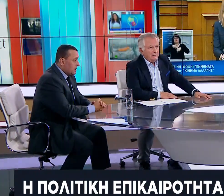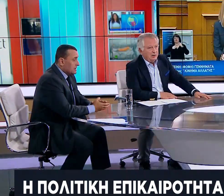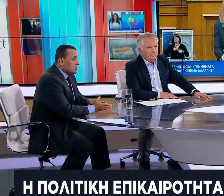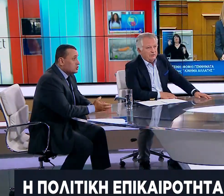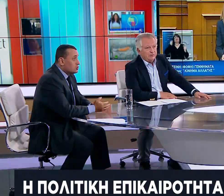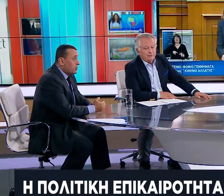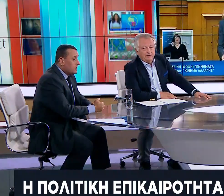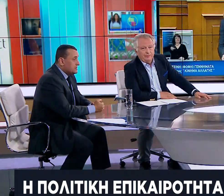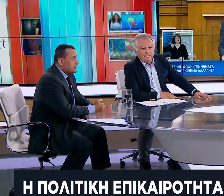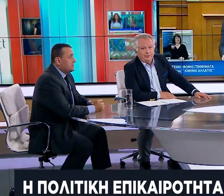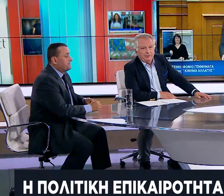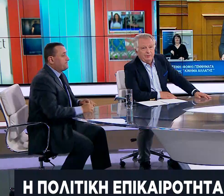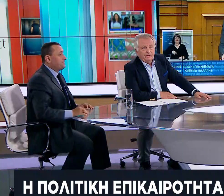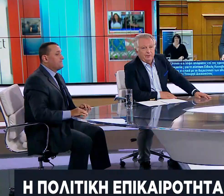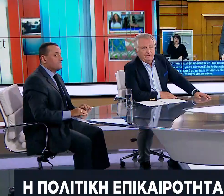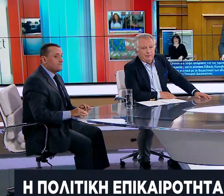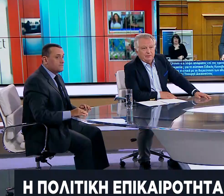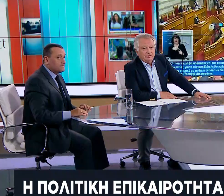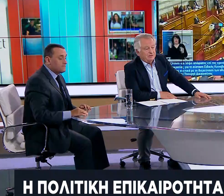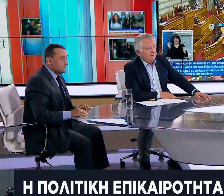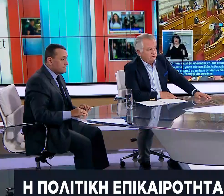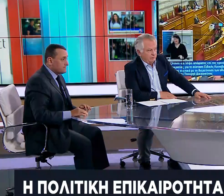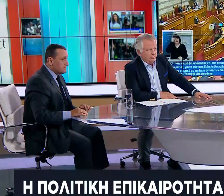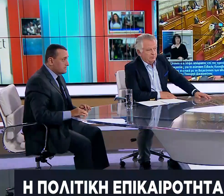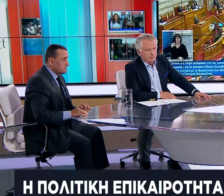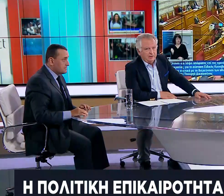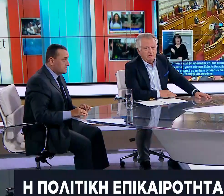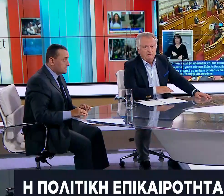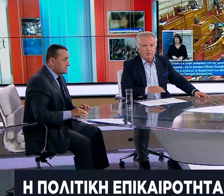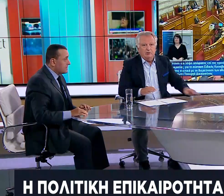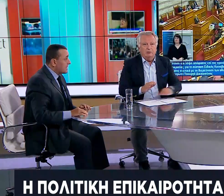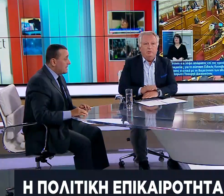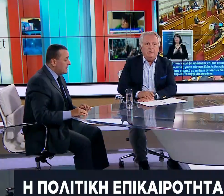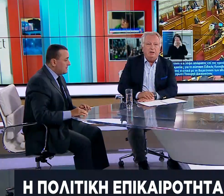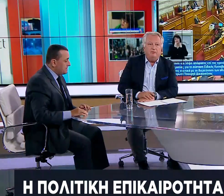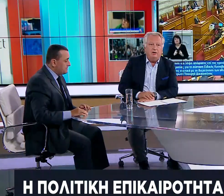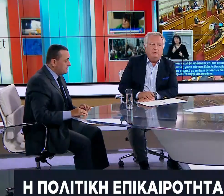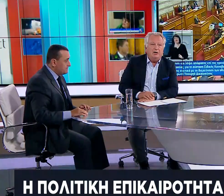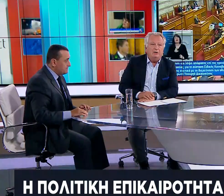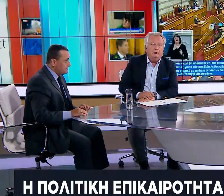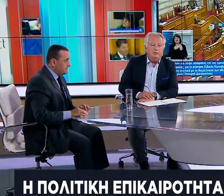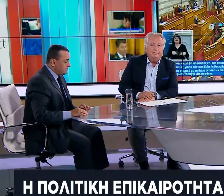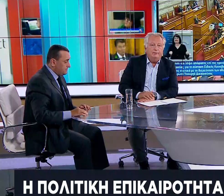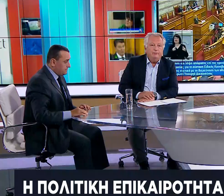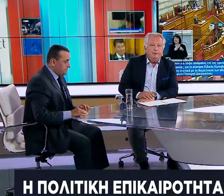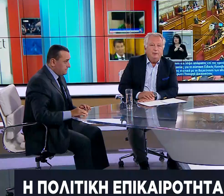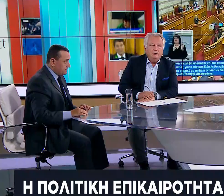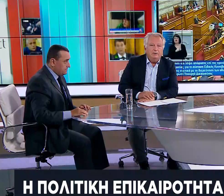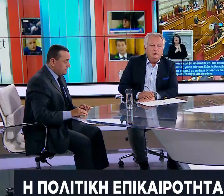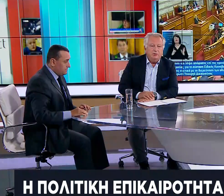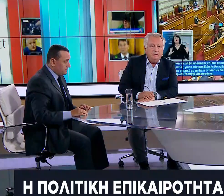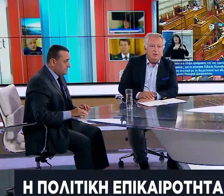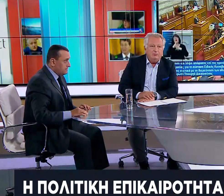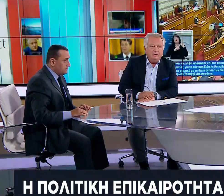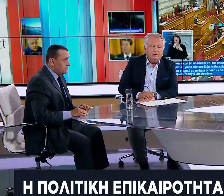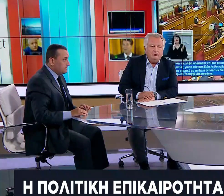Γιαννιά επίσης. Ευχαριστούμε πάρα πολύ για την πρόσκληση. Σας ευχαριστούμε. Θα τα πούμε και με μια άλλη ευκαιρία. Παρακαλούμε. Να